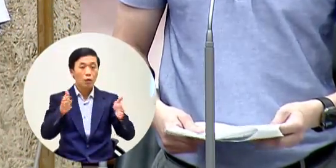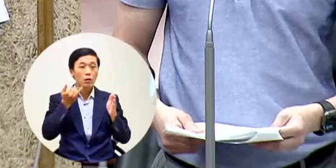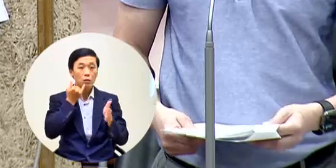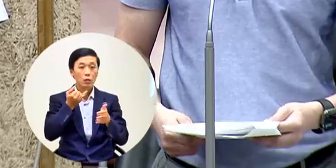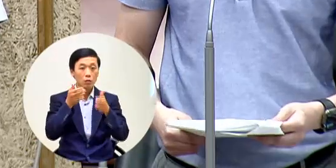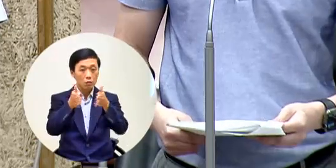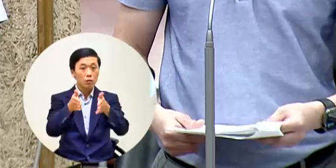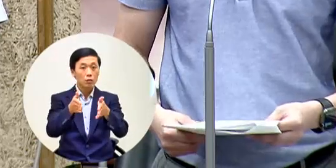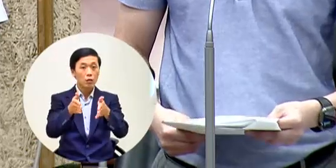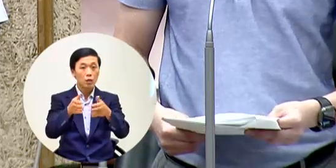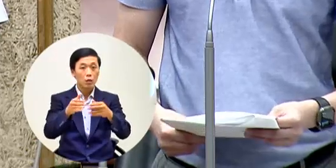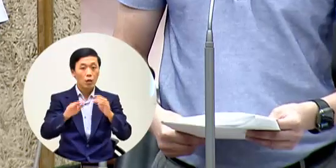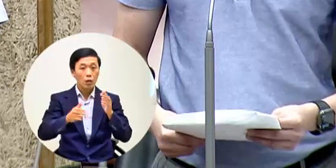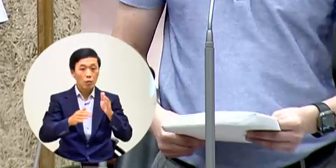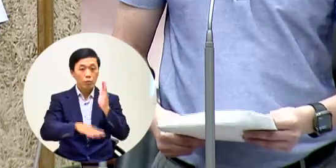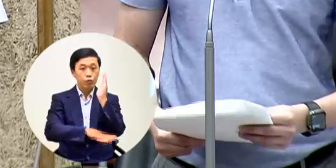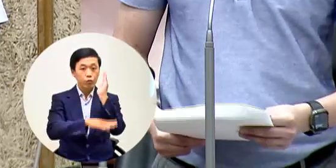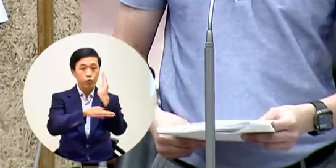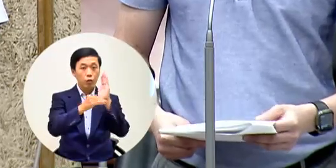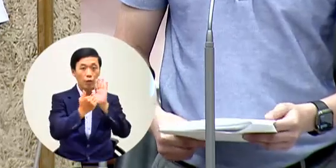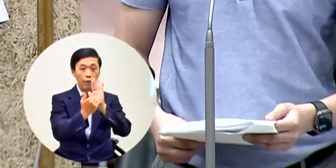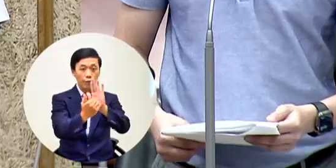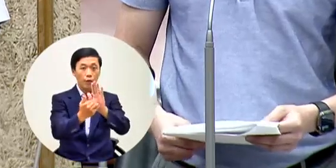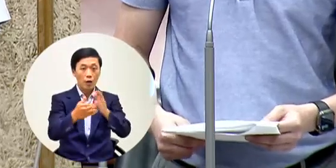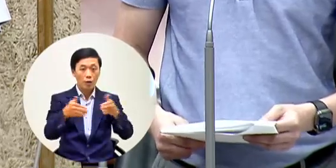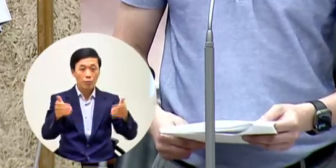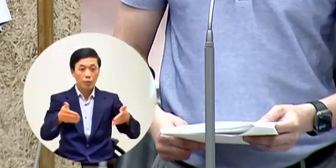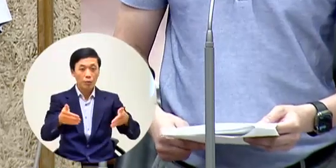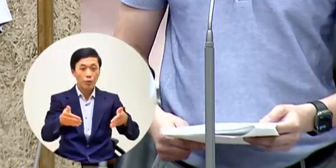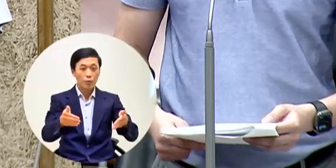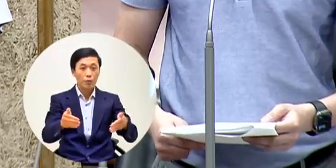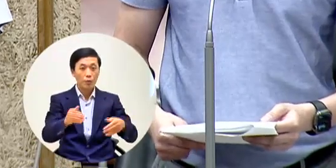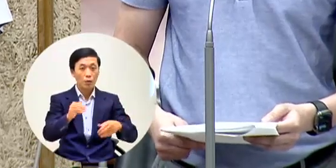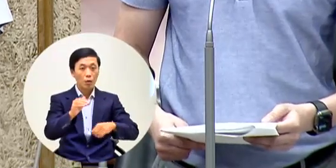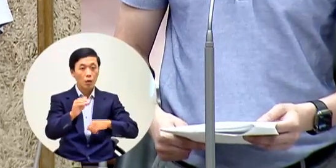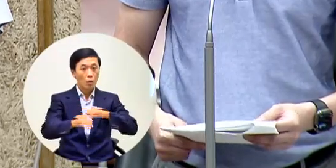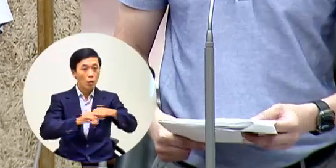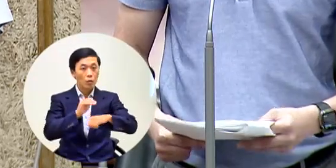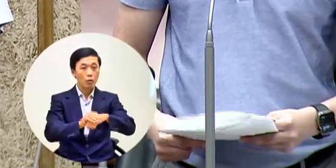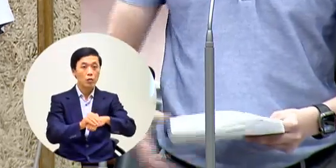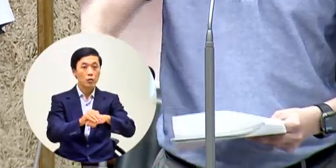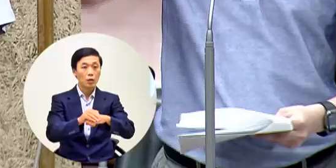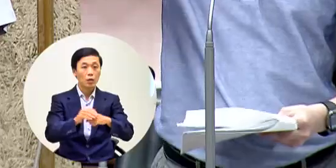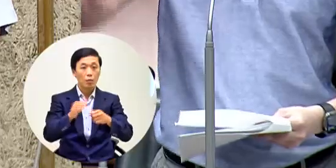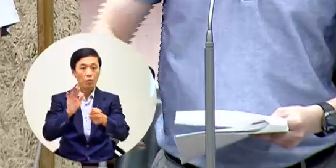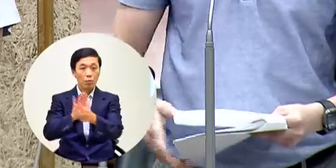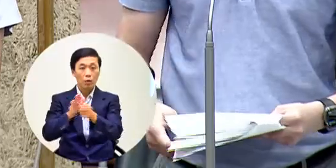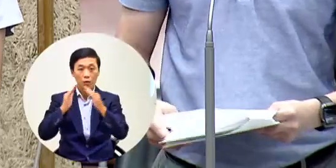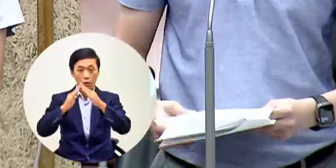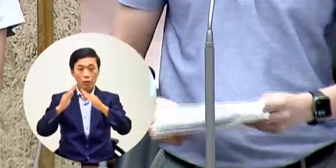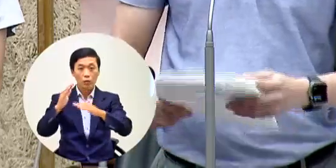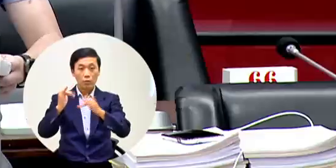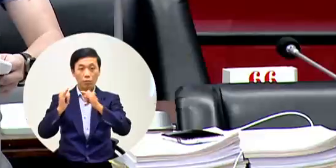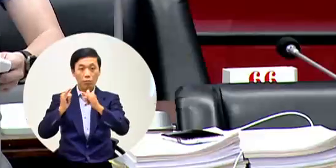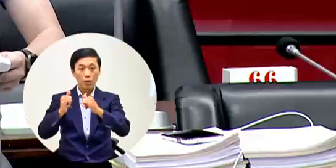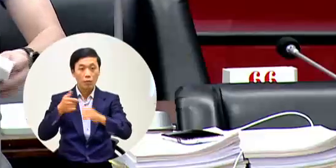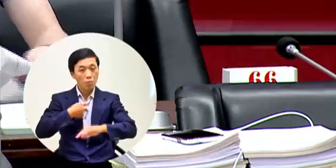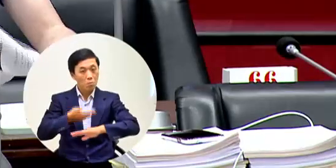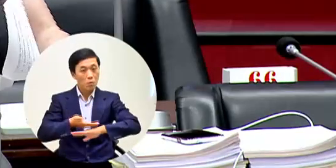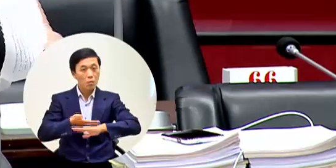种防汛的工程来做好，予咱高雄市民会使安心。来，请代理市长答复